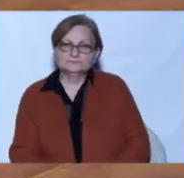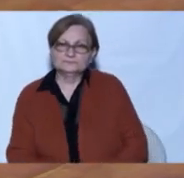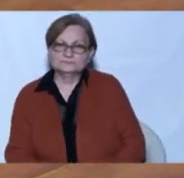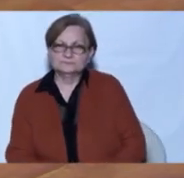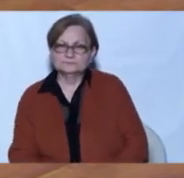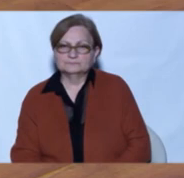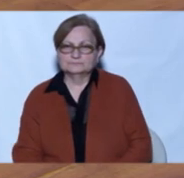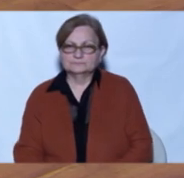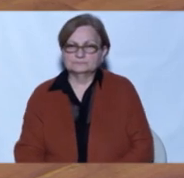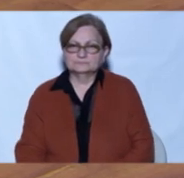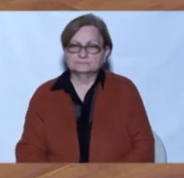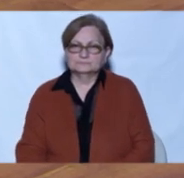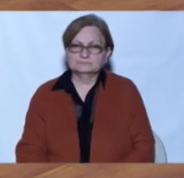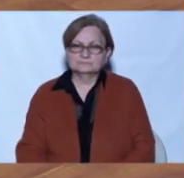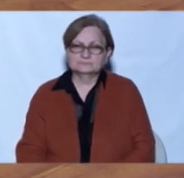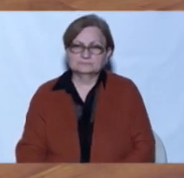ეს სიტყვებია.